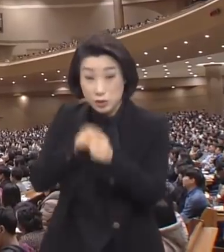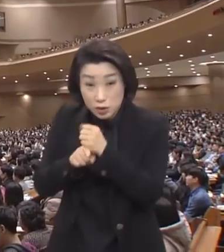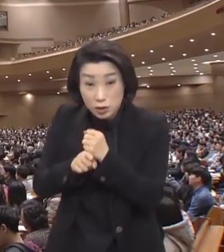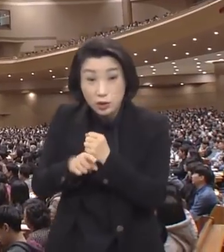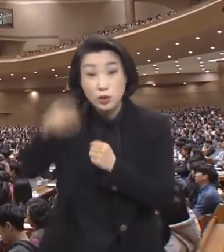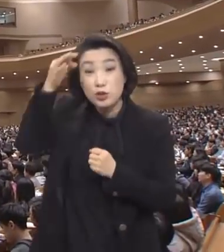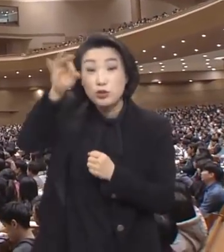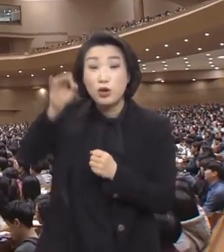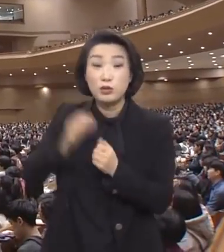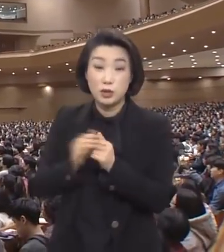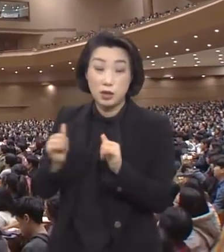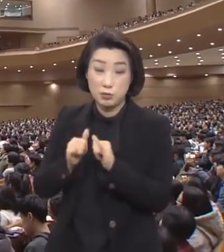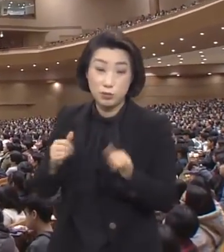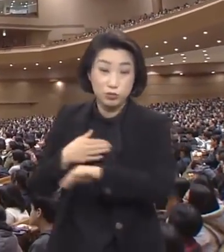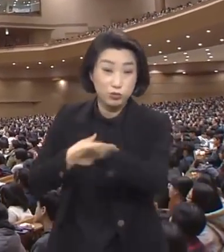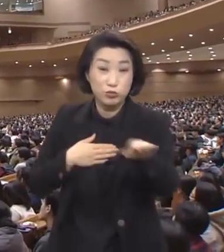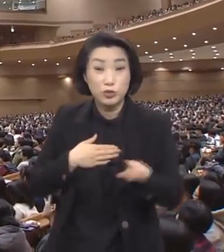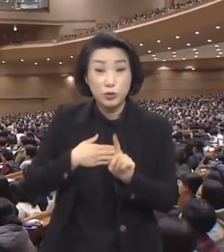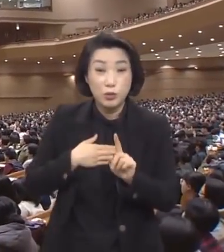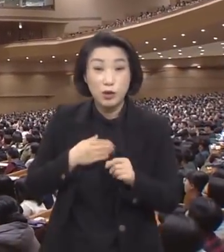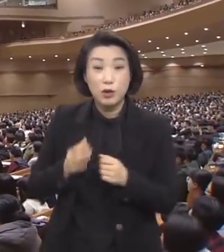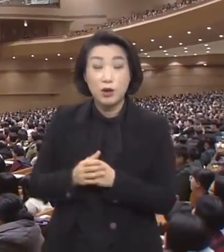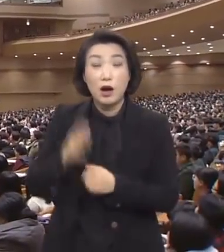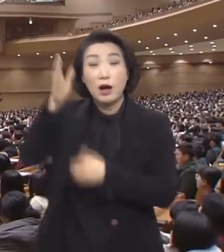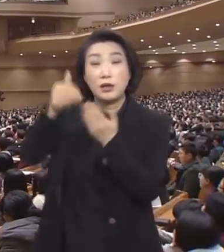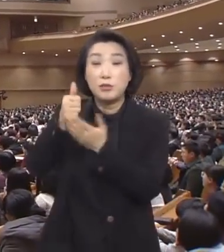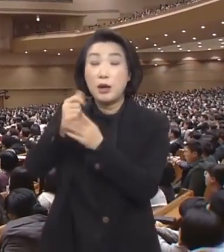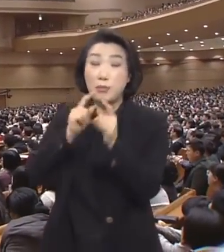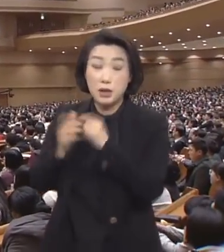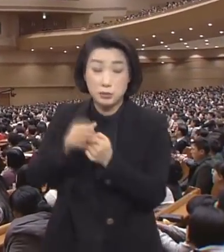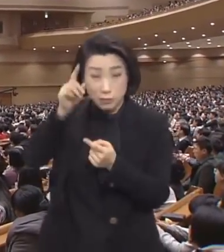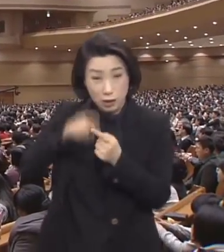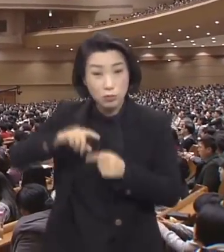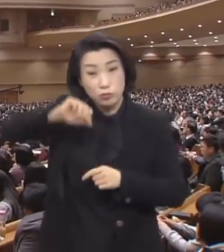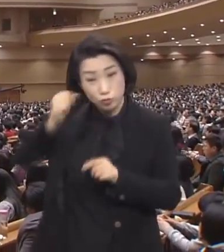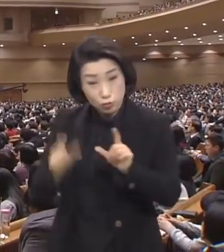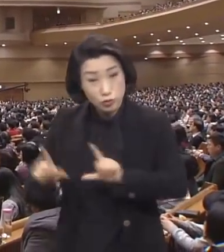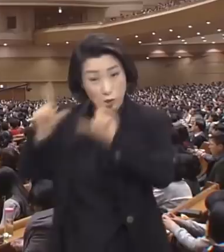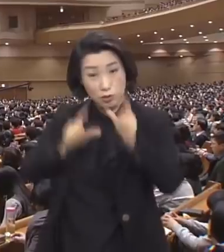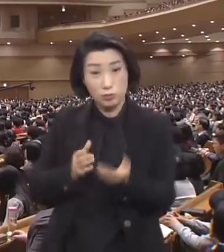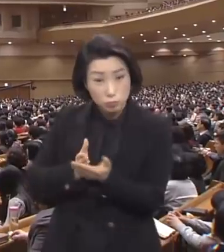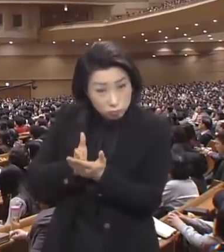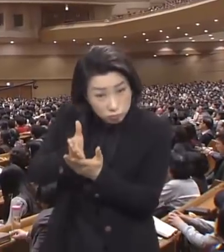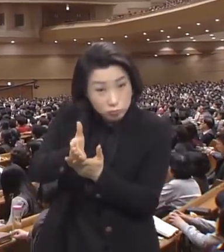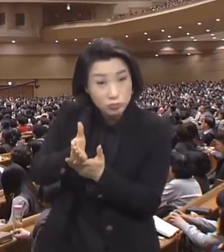진리라고 인정하는 사람은 절대 하나님 말씀대로 살 수밖에 없어.